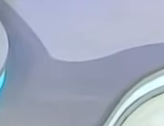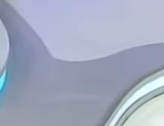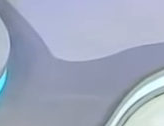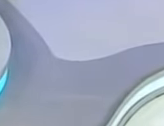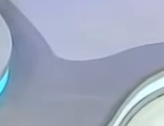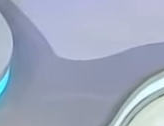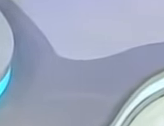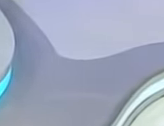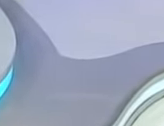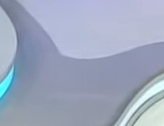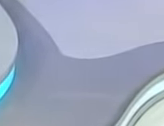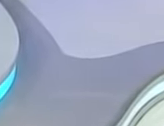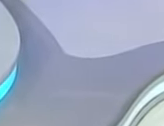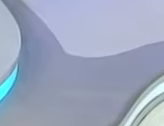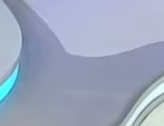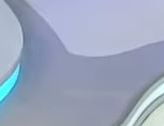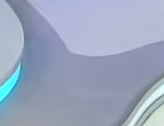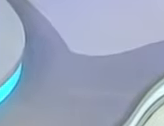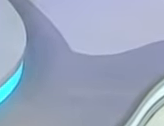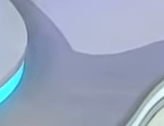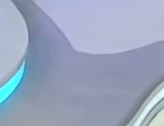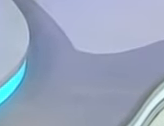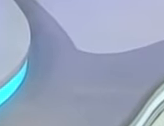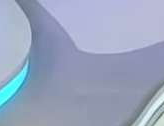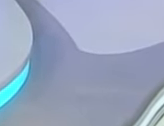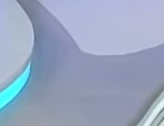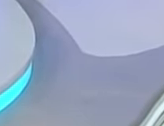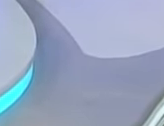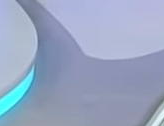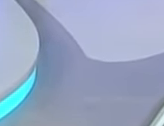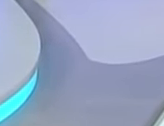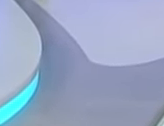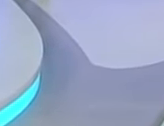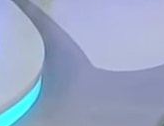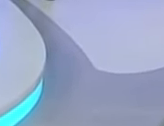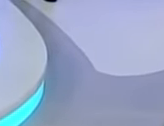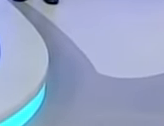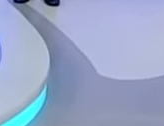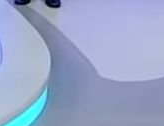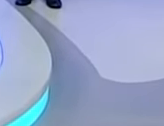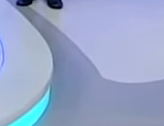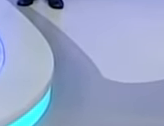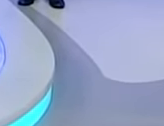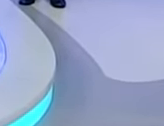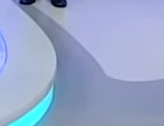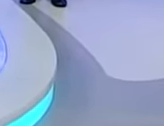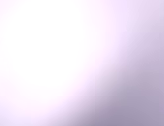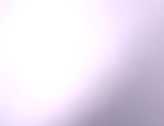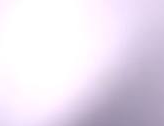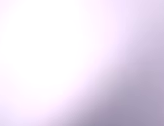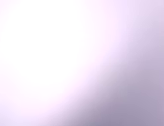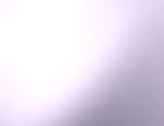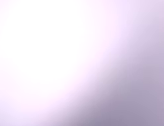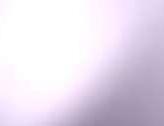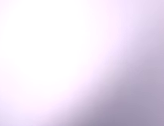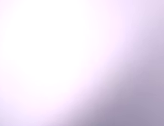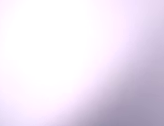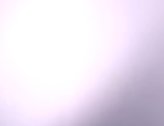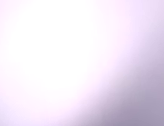Magandang gabi po, Luzon, Visayas at Mindanao. Day 100 na mula nang nagpatupad